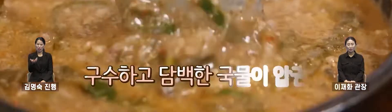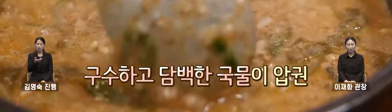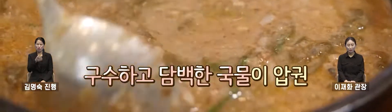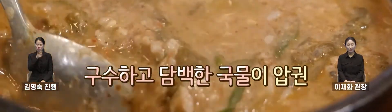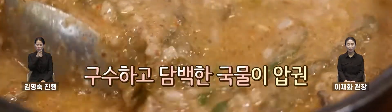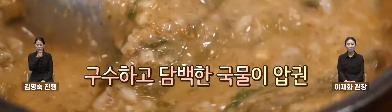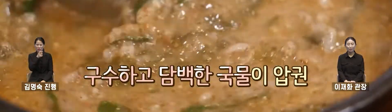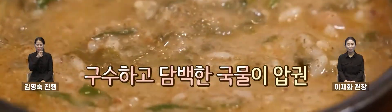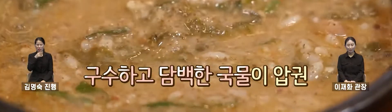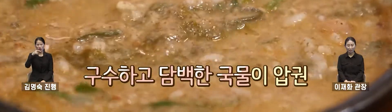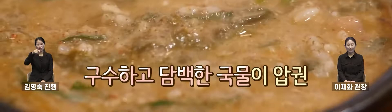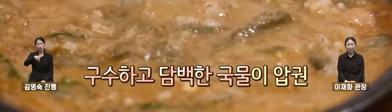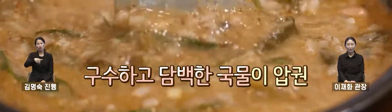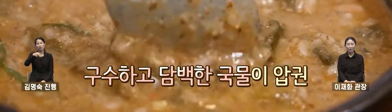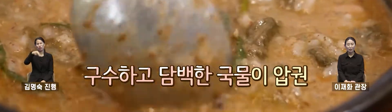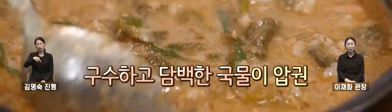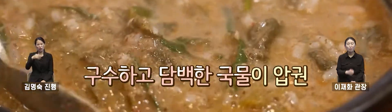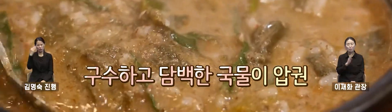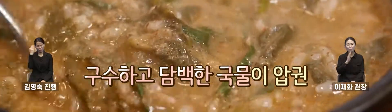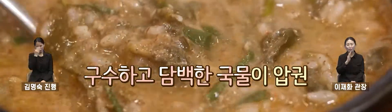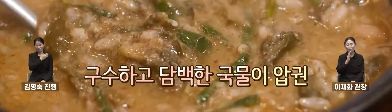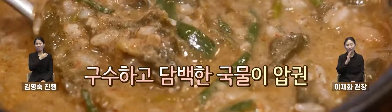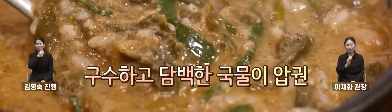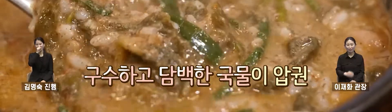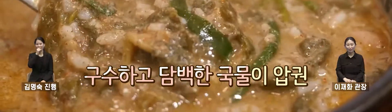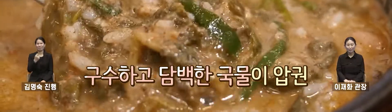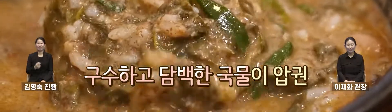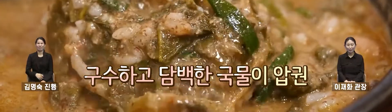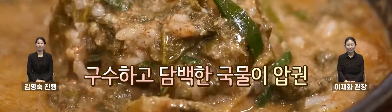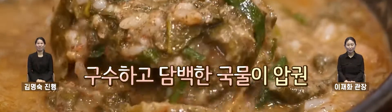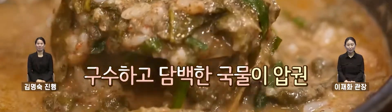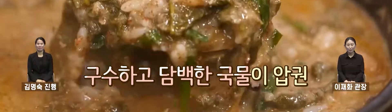국물이 구수하고요. 예, 맞습니다. 네.